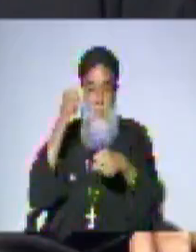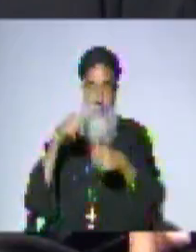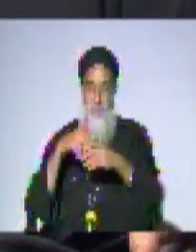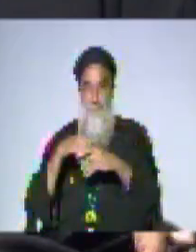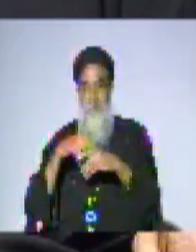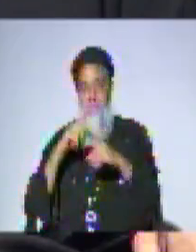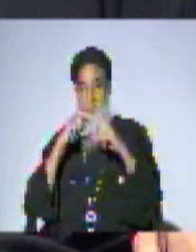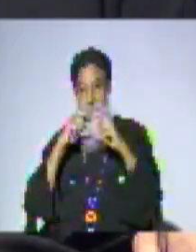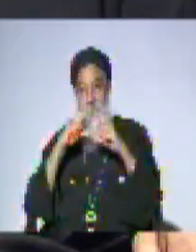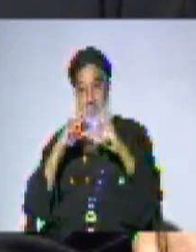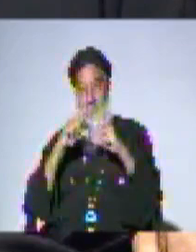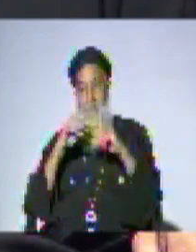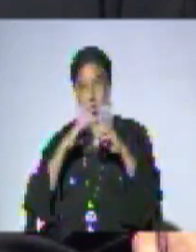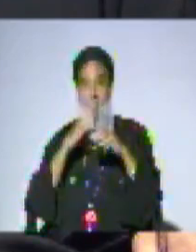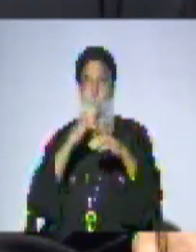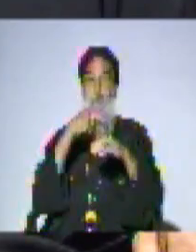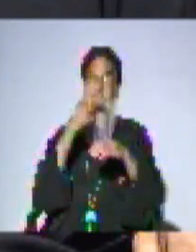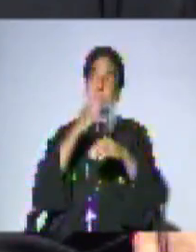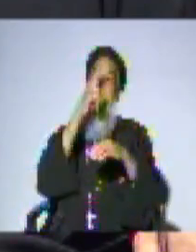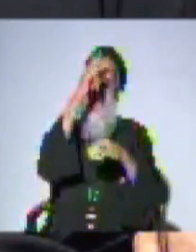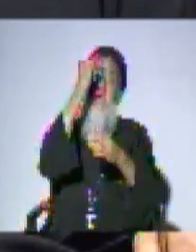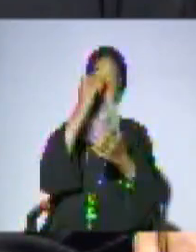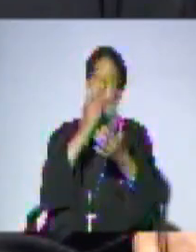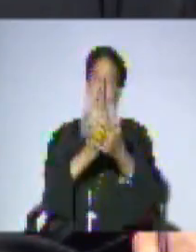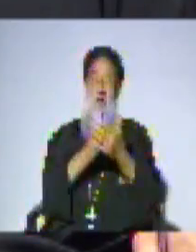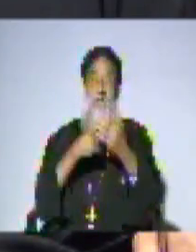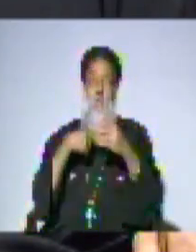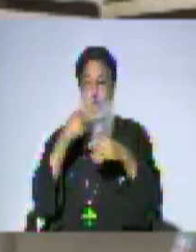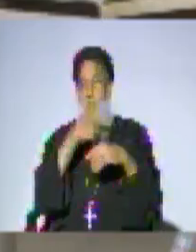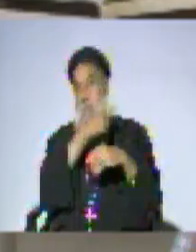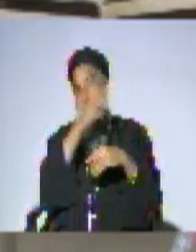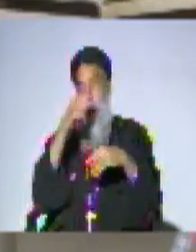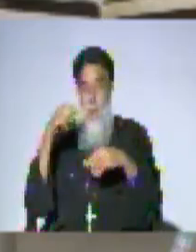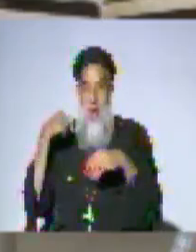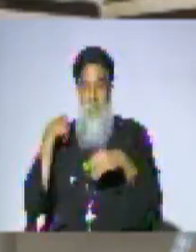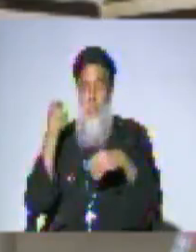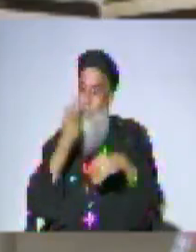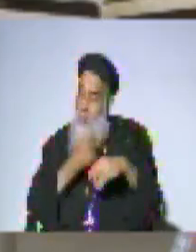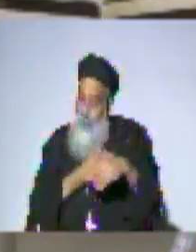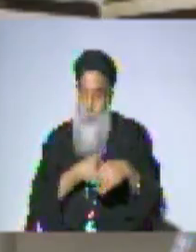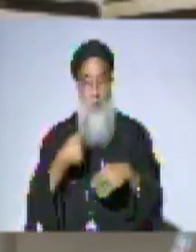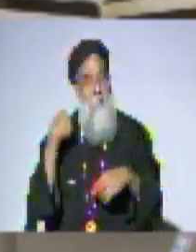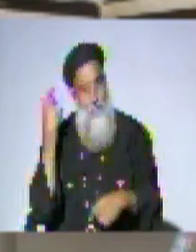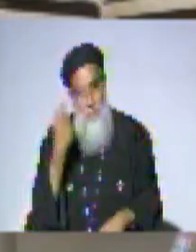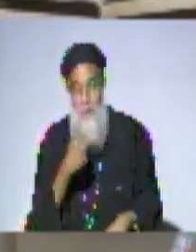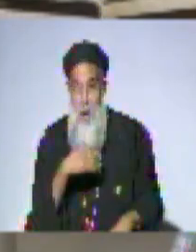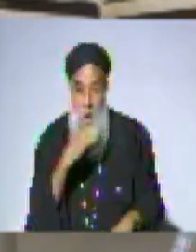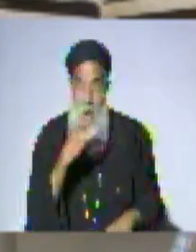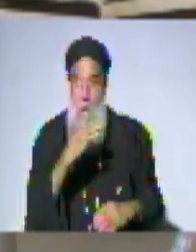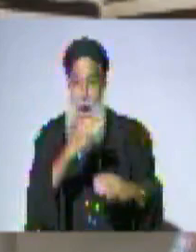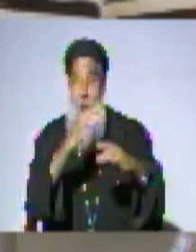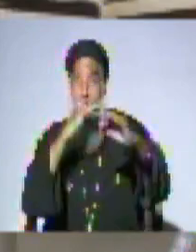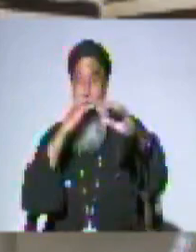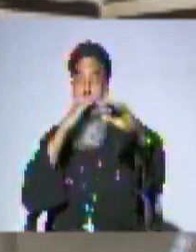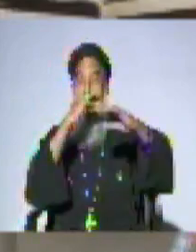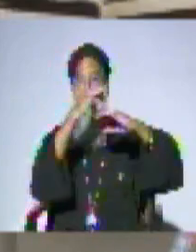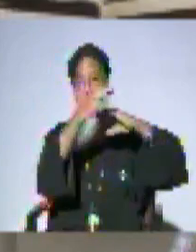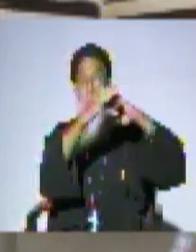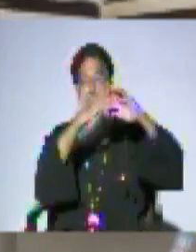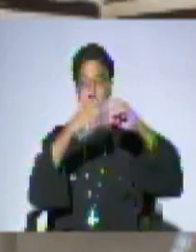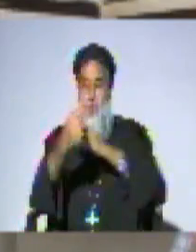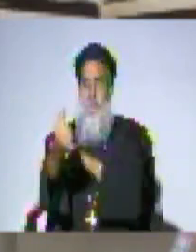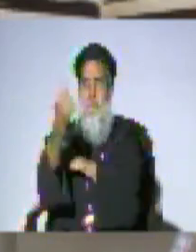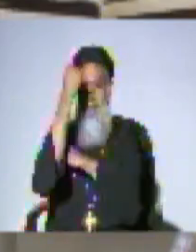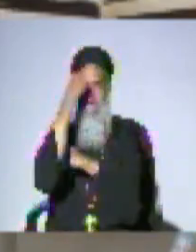بصوت لا يسكت ناطق بألوهيته. يعني معناها إنه أصوات التسابيح لها قوة،